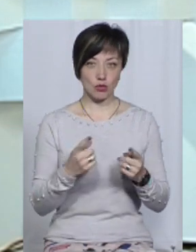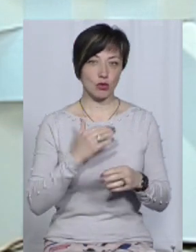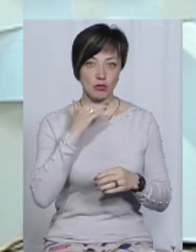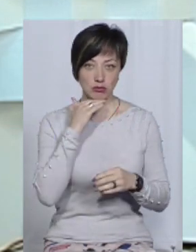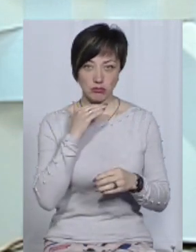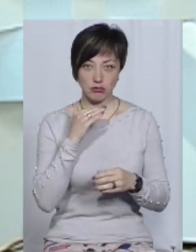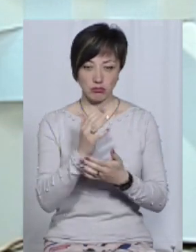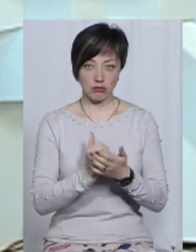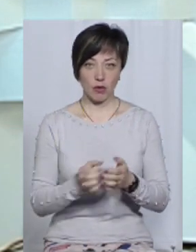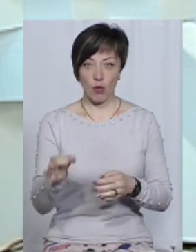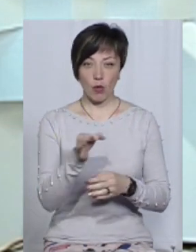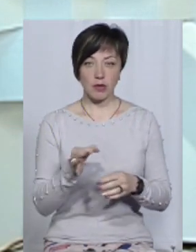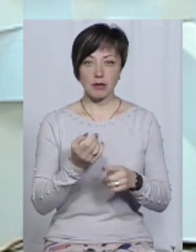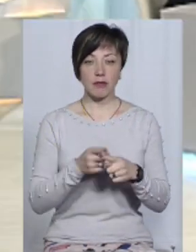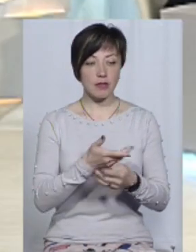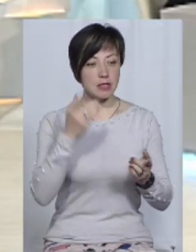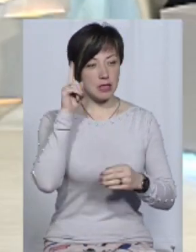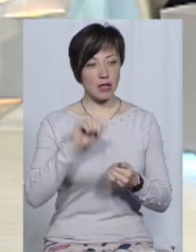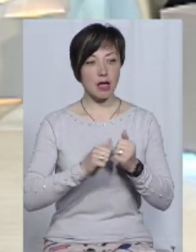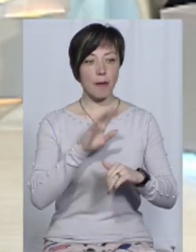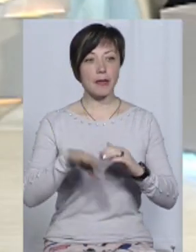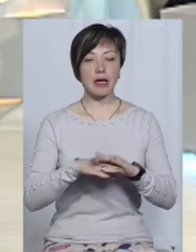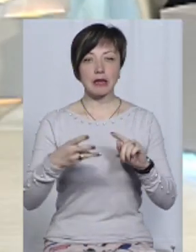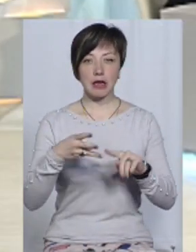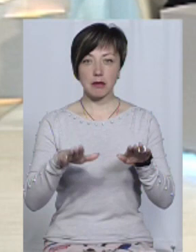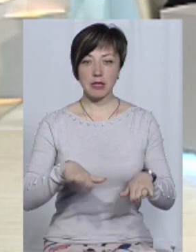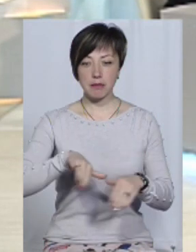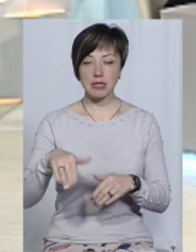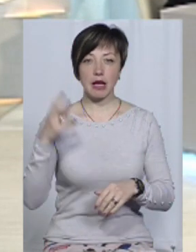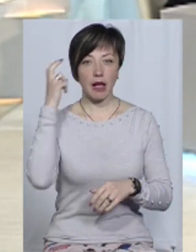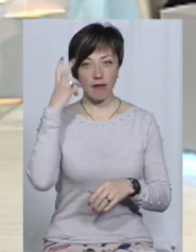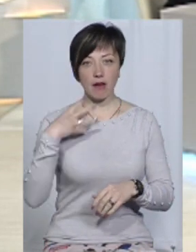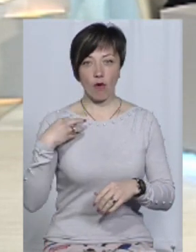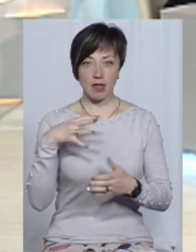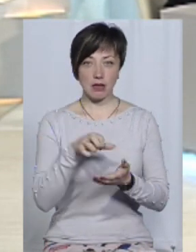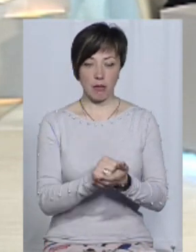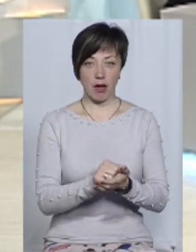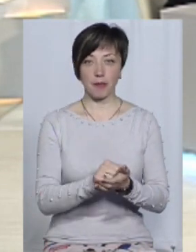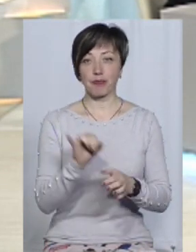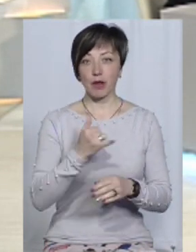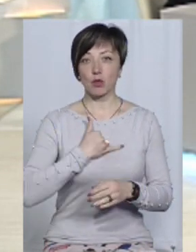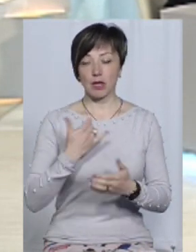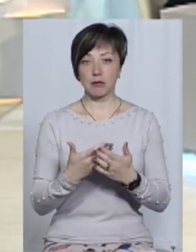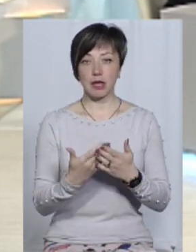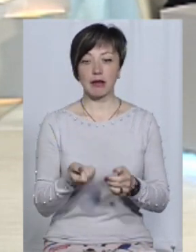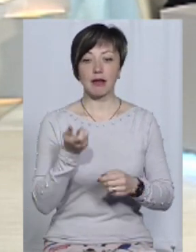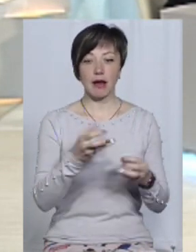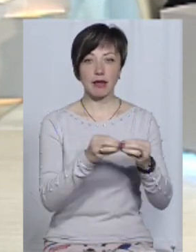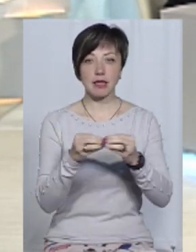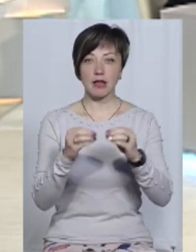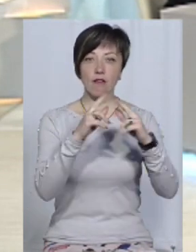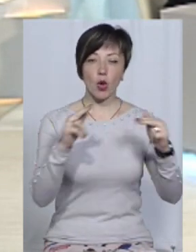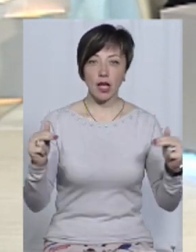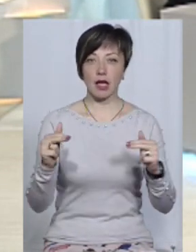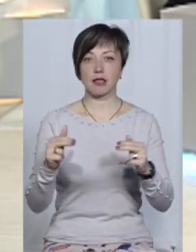самодостатня область. На рахунок цього, ну, ви знаєте, в нас лише Кам'янець третє місце після Києва і Львова займає. От. Ну і в нас візьміть декілька десятків